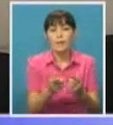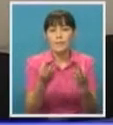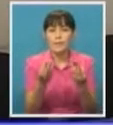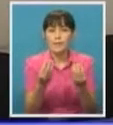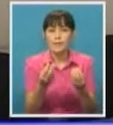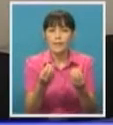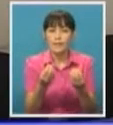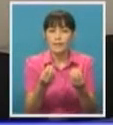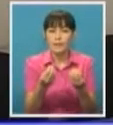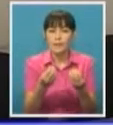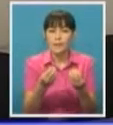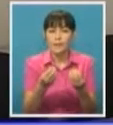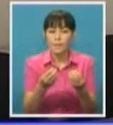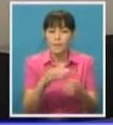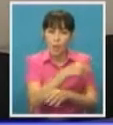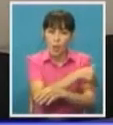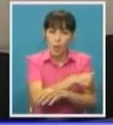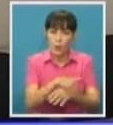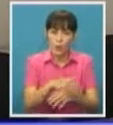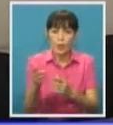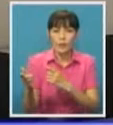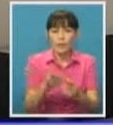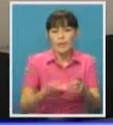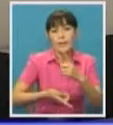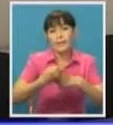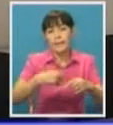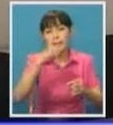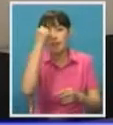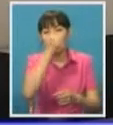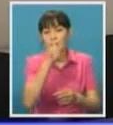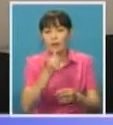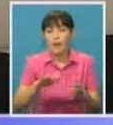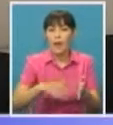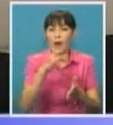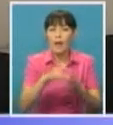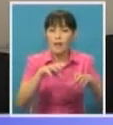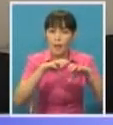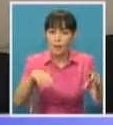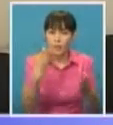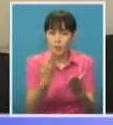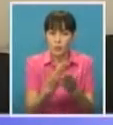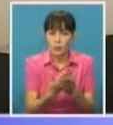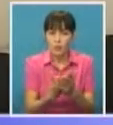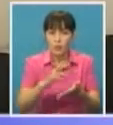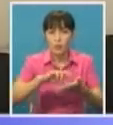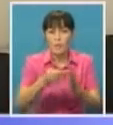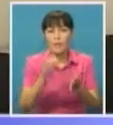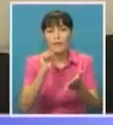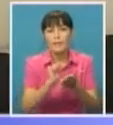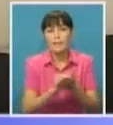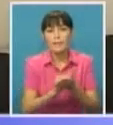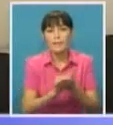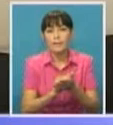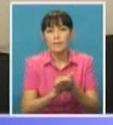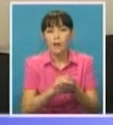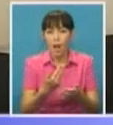жаңағы инфрақұрылым жұмыс болған көшеге дайын болатын болса, біз келесі жолы бұны қала әкімдігіне ұсыныс береміз. Жобалық сметалық құжат дайындалғанда,